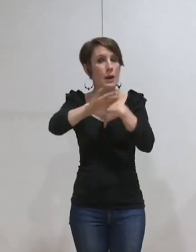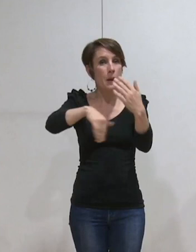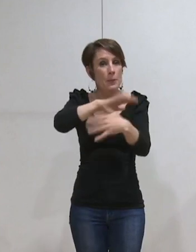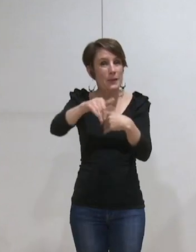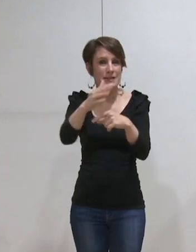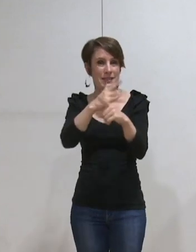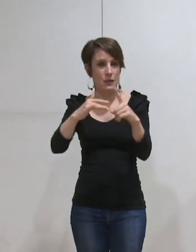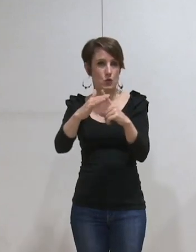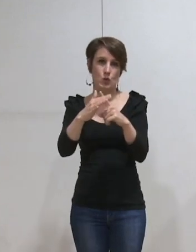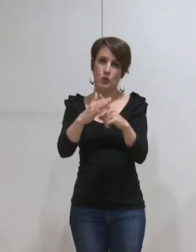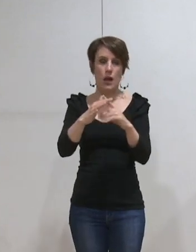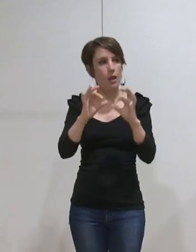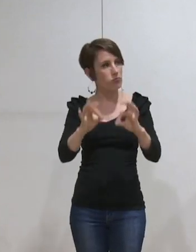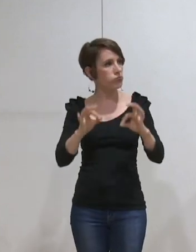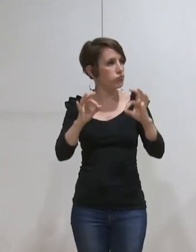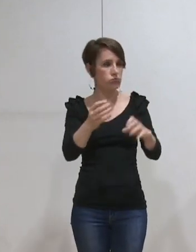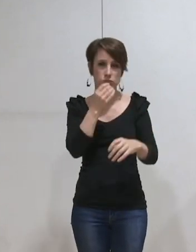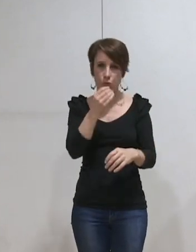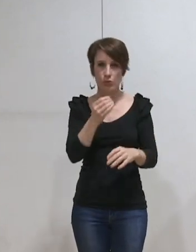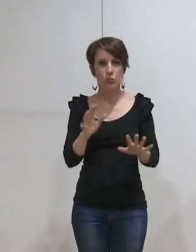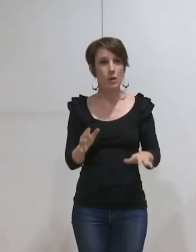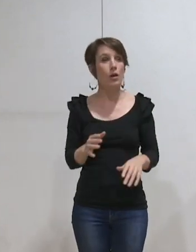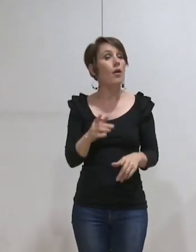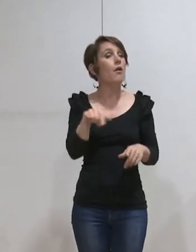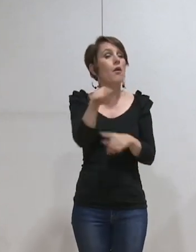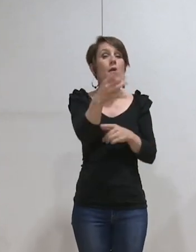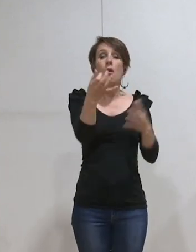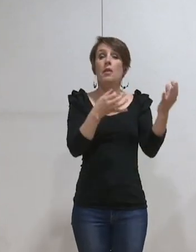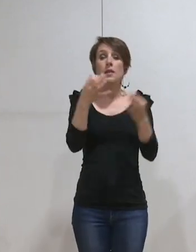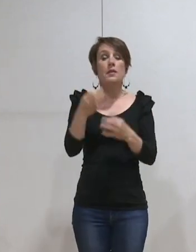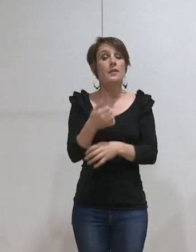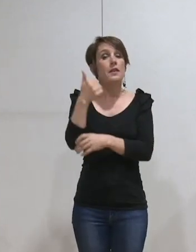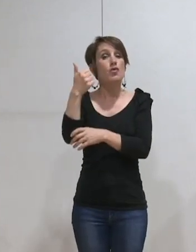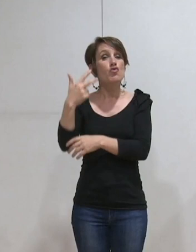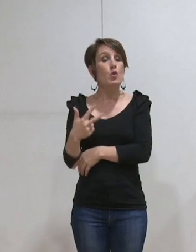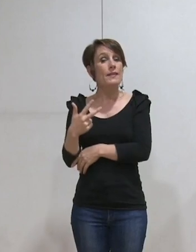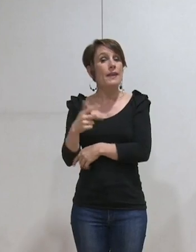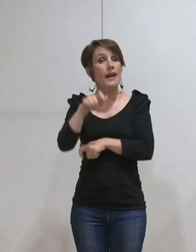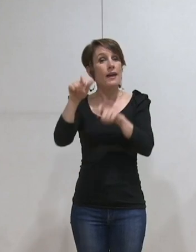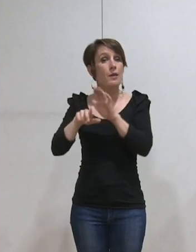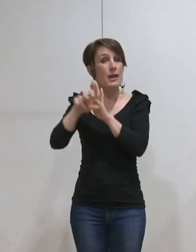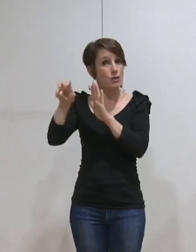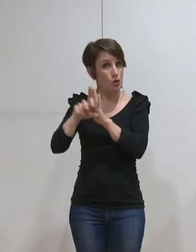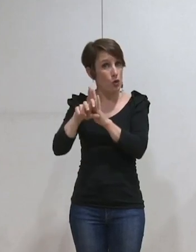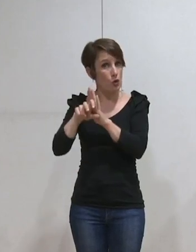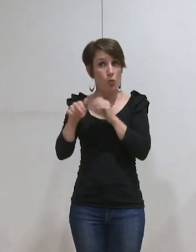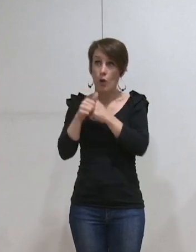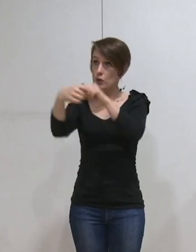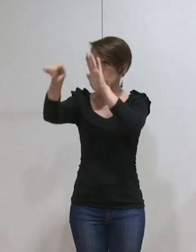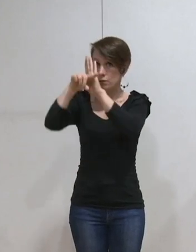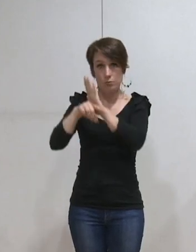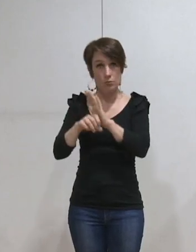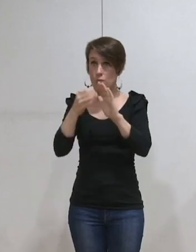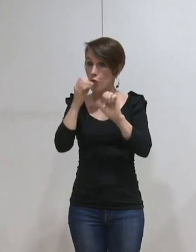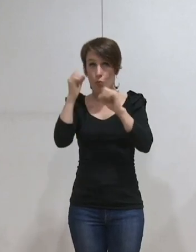réalité quand on nous dit dit que de tiers des grnoblois sont éligibles réunissent les conditions qui les rendent éligibl au